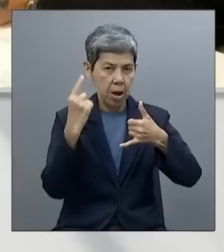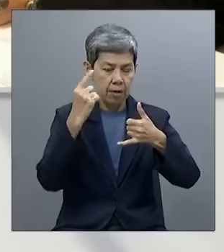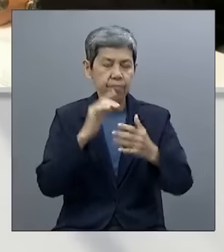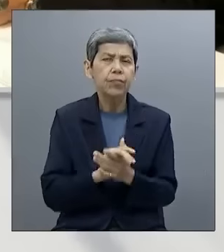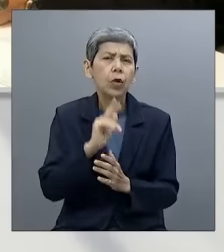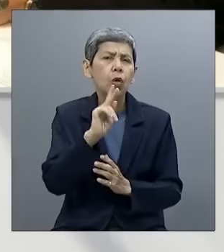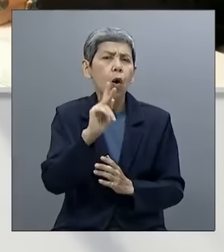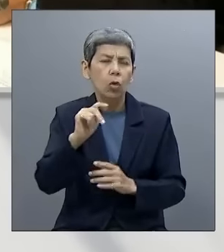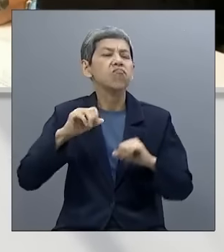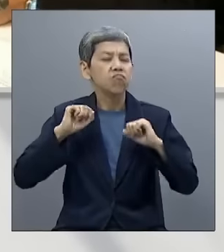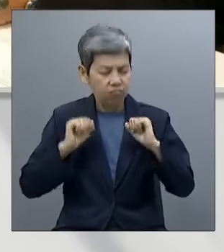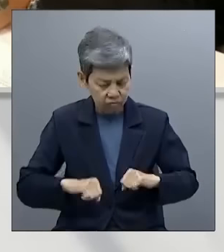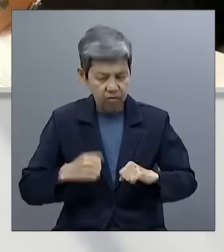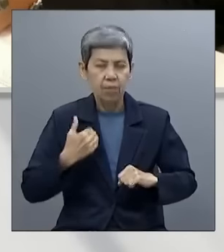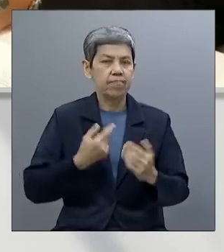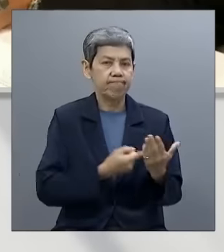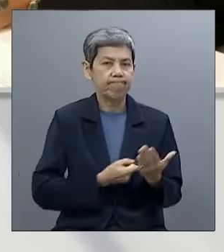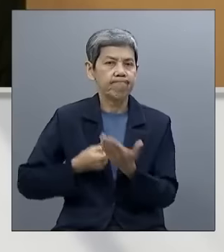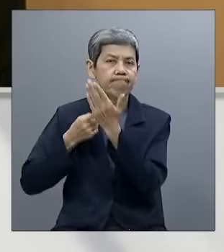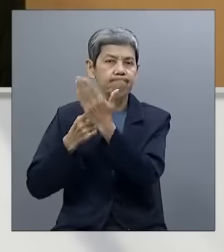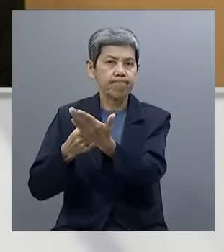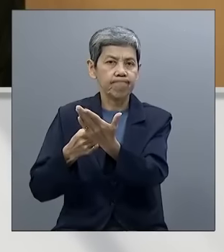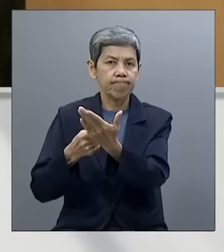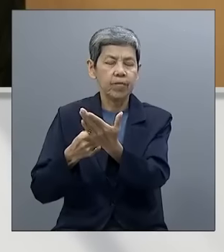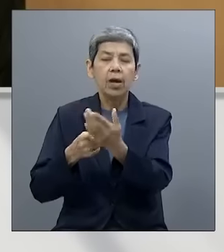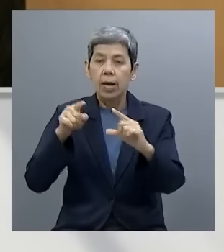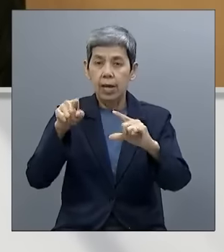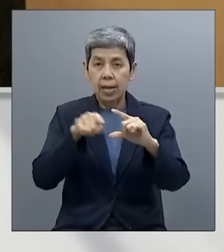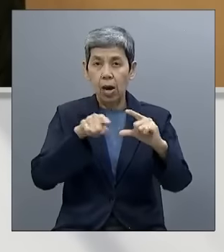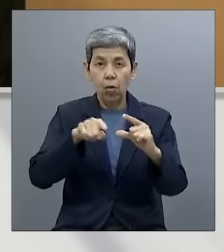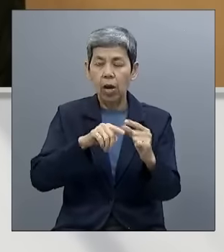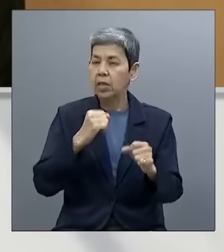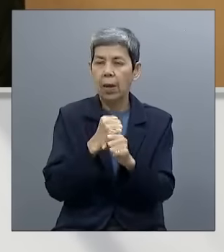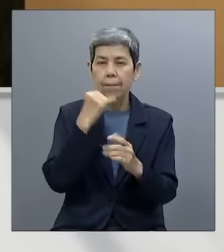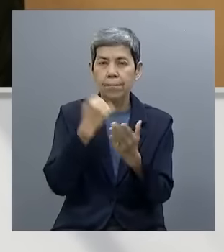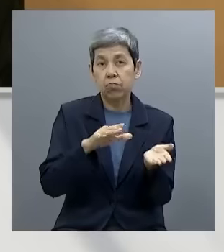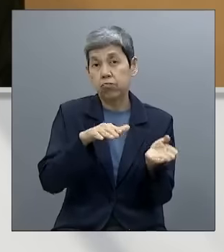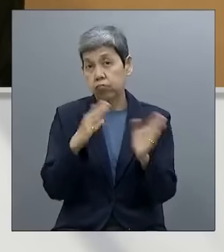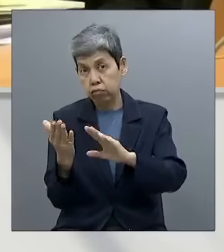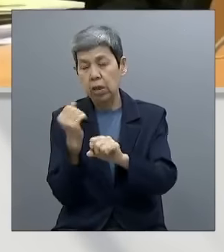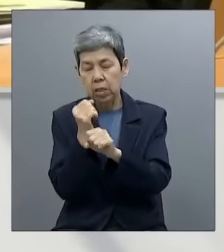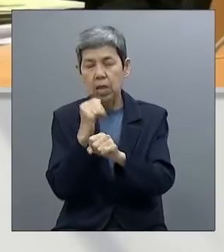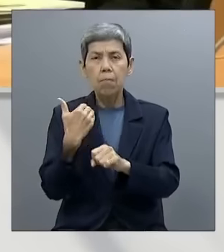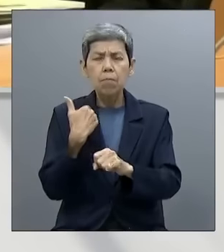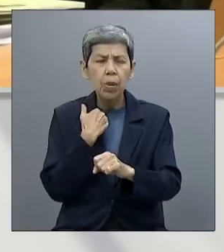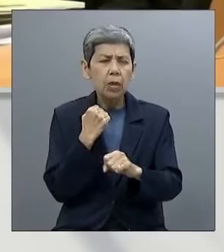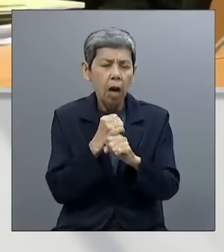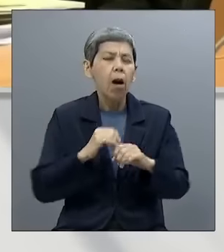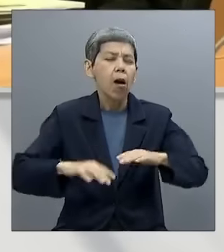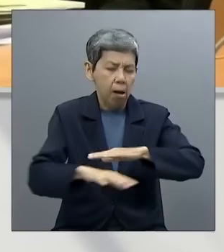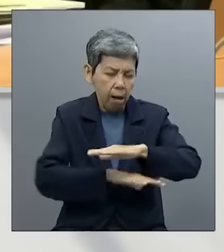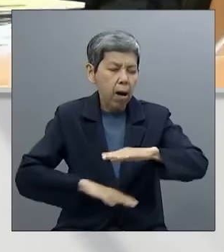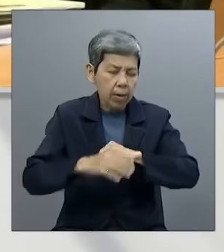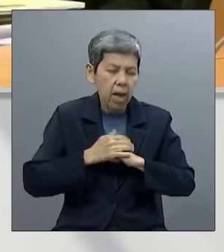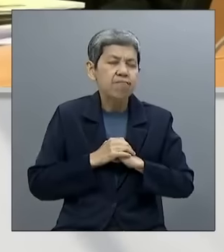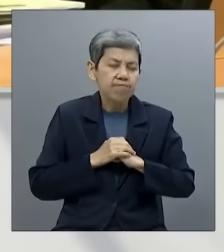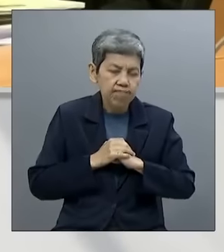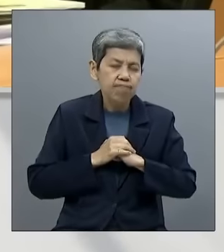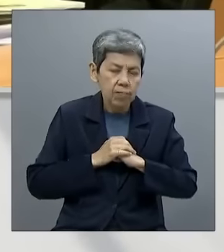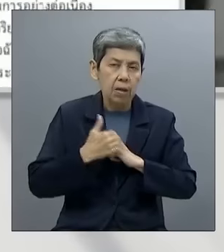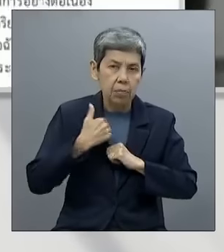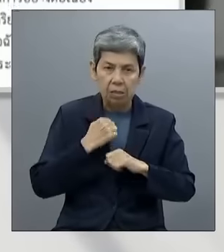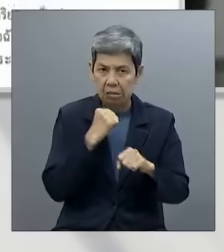กกต.มีมติเอกฉันท์ยื่นคำร้องยุบพรรคก้าวไกลอ้างตามกฎหมายพรรคการเมืองว่ามีหลักฐานอันควรเชื่อได้ว่าก